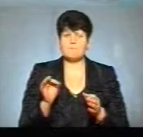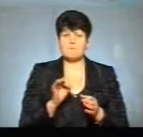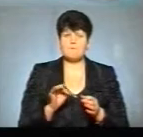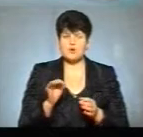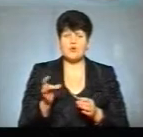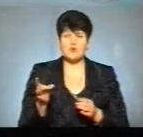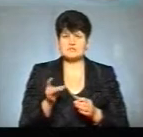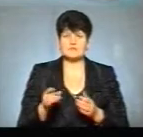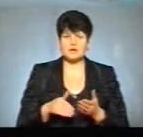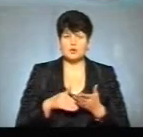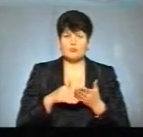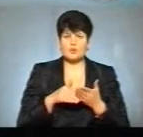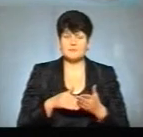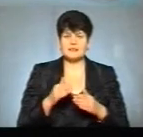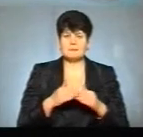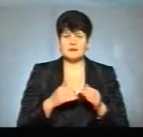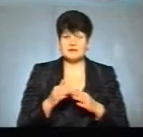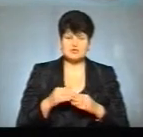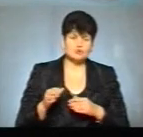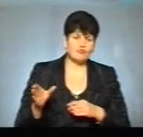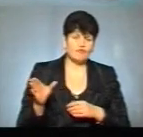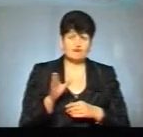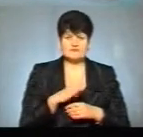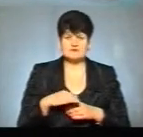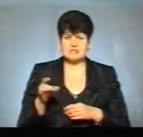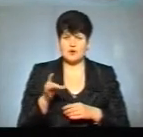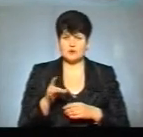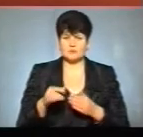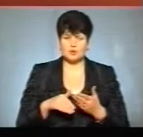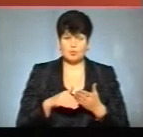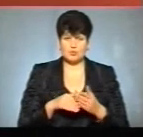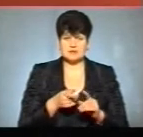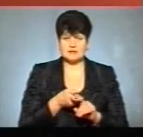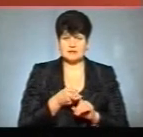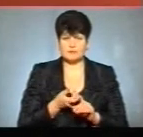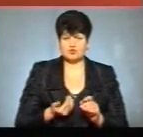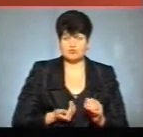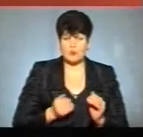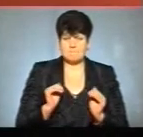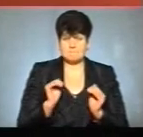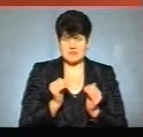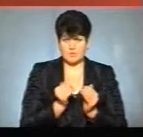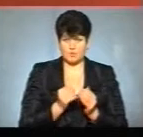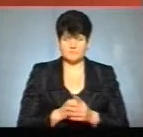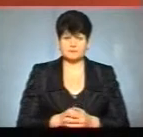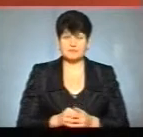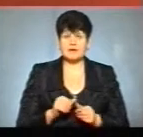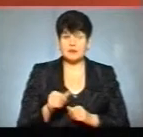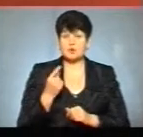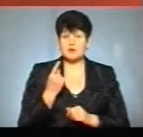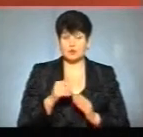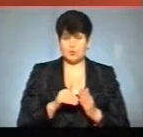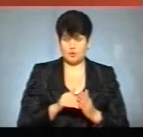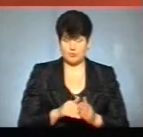допомог, які практично всі розміри допомог державних залежать від прожиткових мінімумів. крім однієї допомоги.